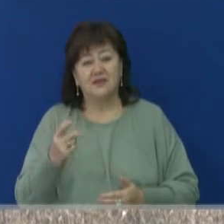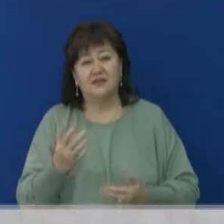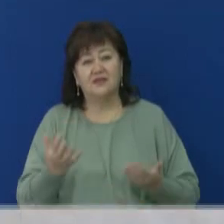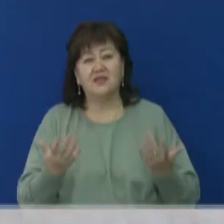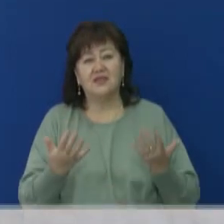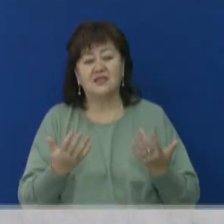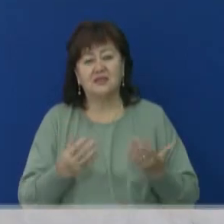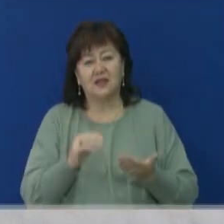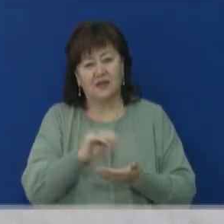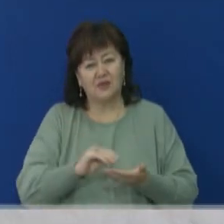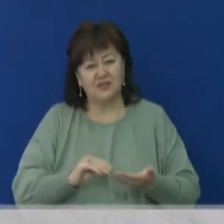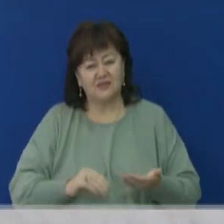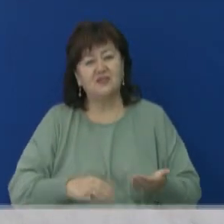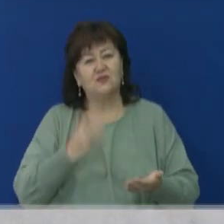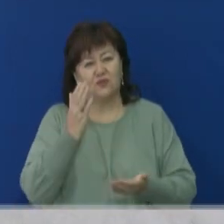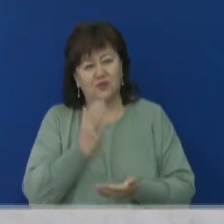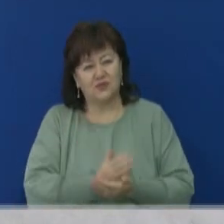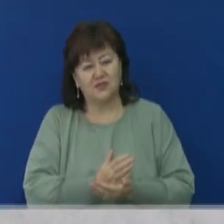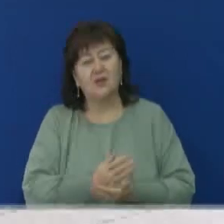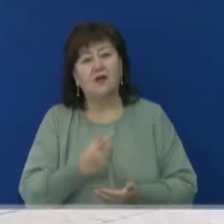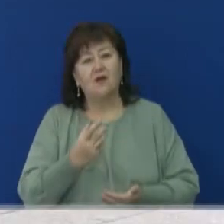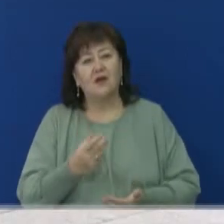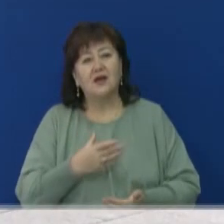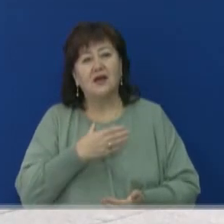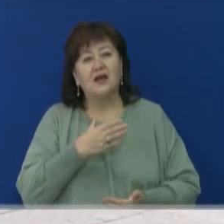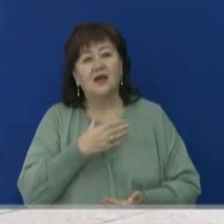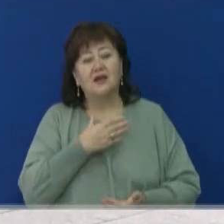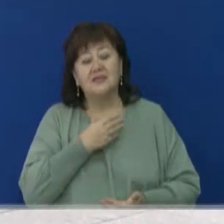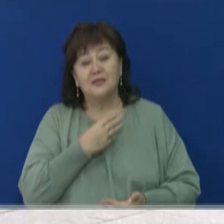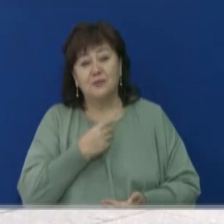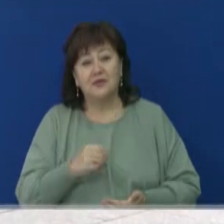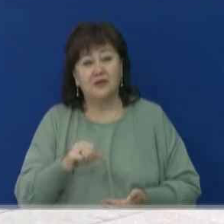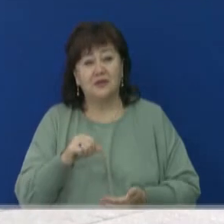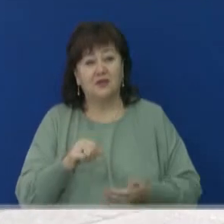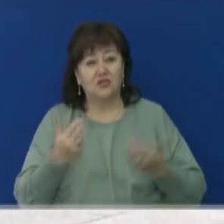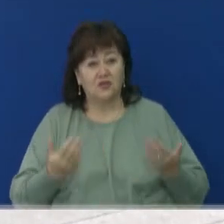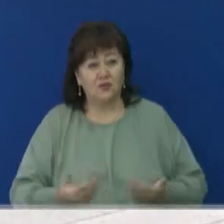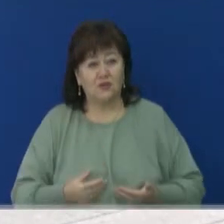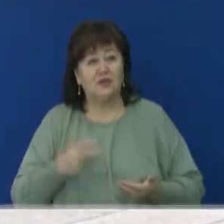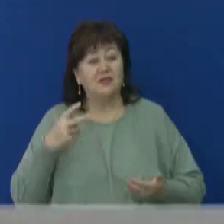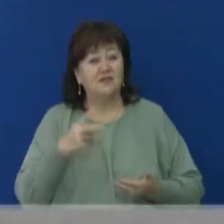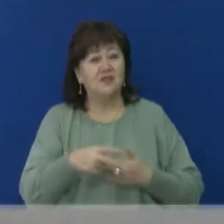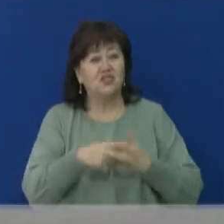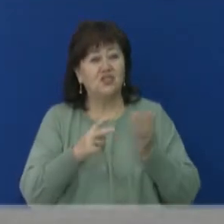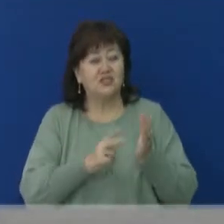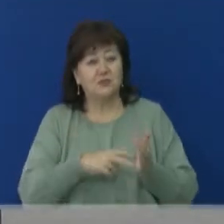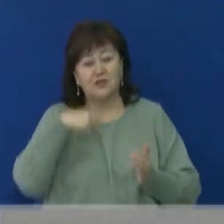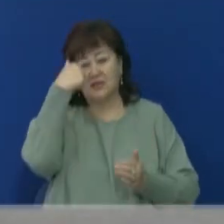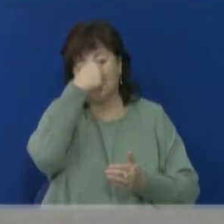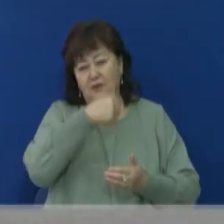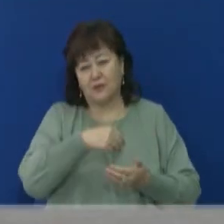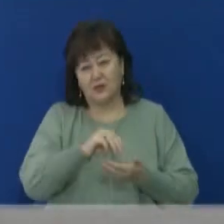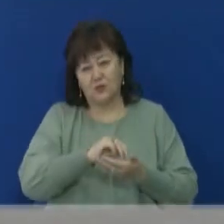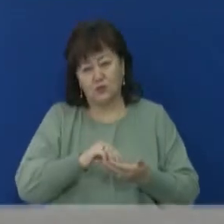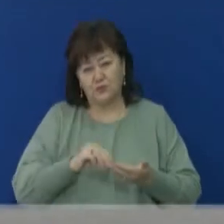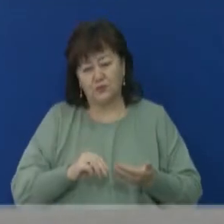көркем шығармалары мен 30-ға тарта әңгіме аудармалары жарық көрген. Аталған байқауға жазушы 2017 жылы жазылған әңгімесімен сынға